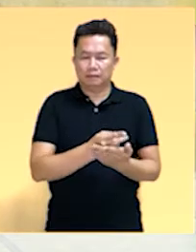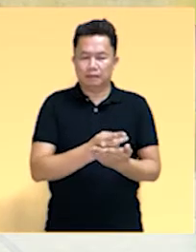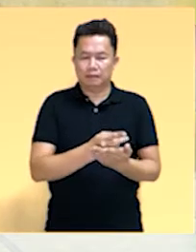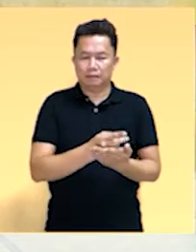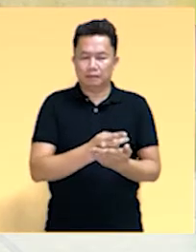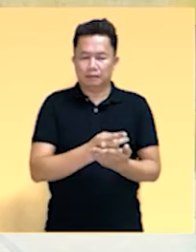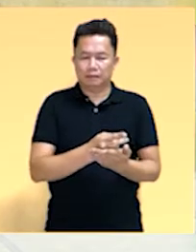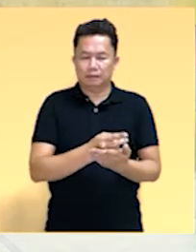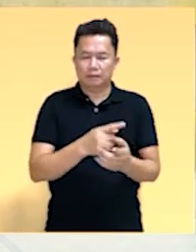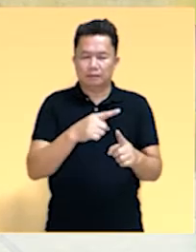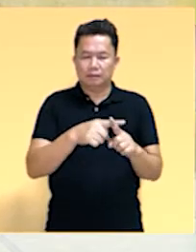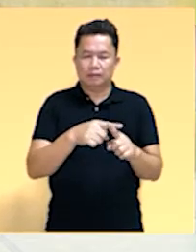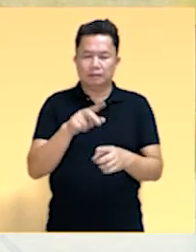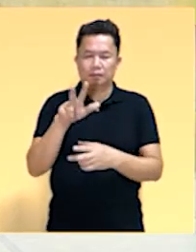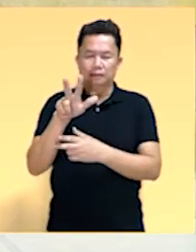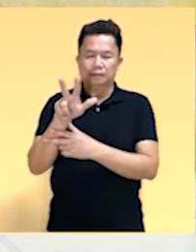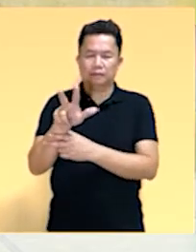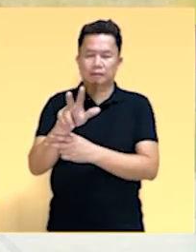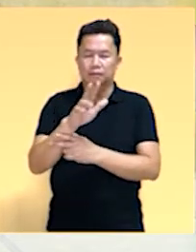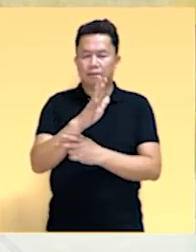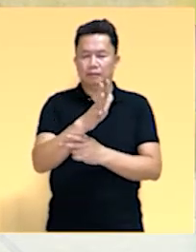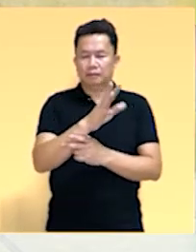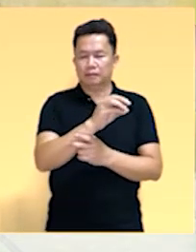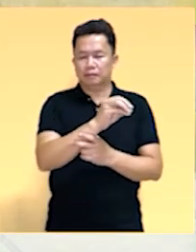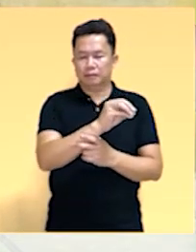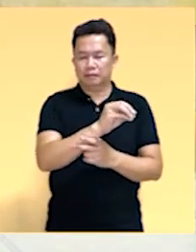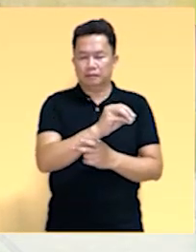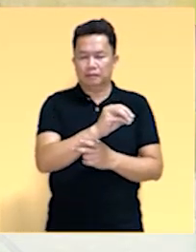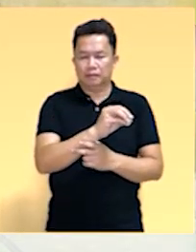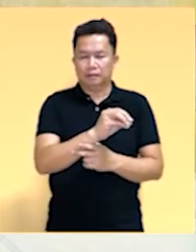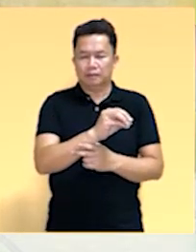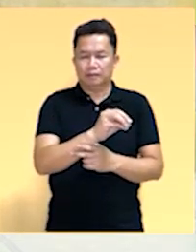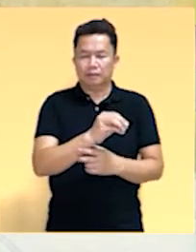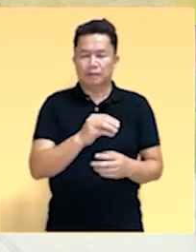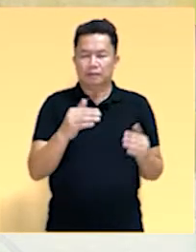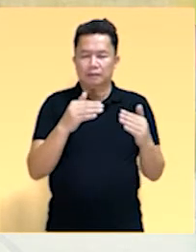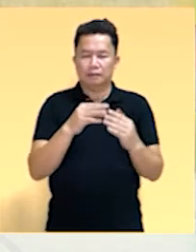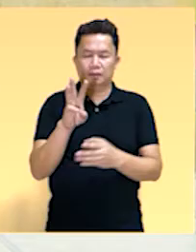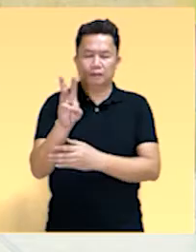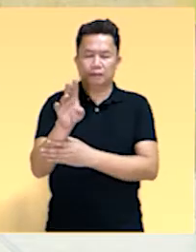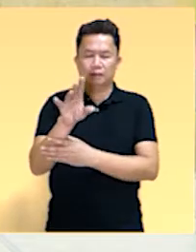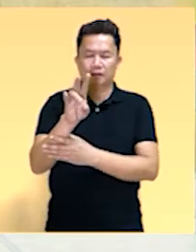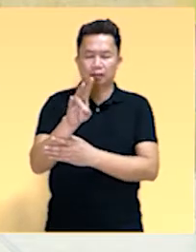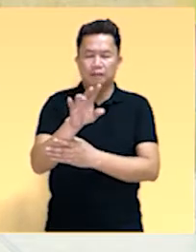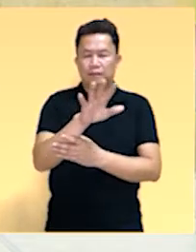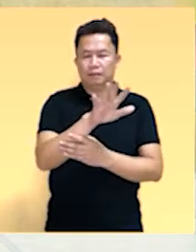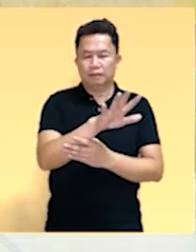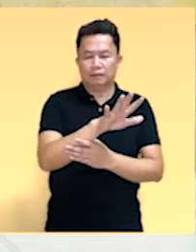325 pesos plus 350 pesos equals 675.